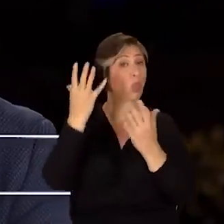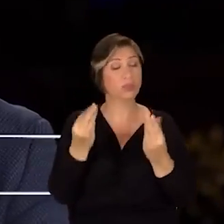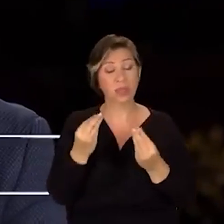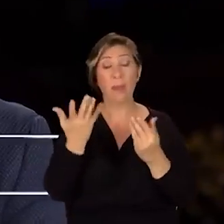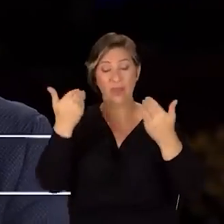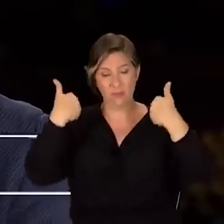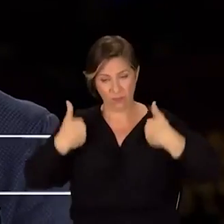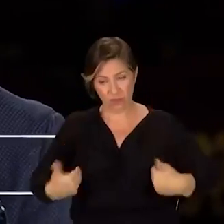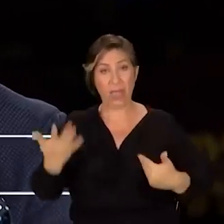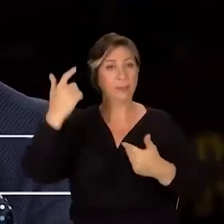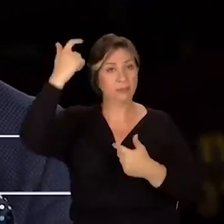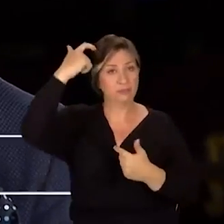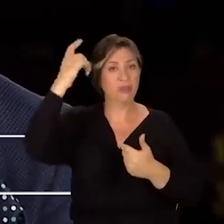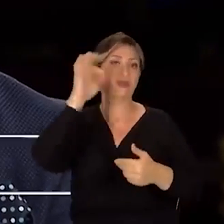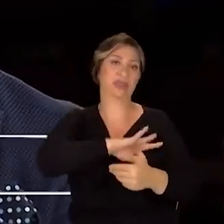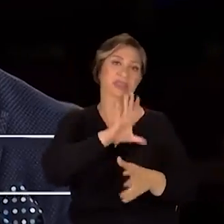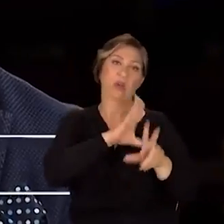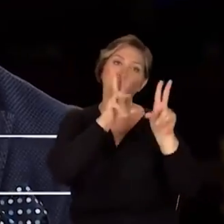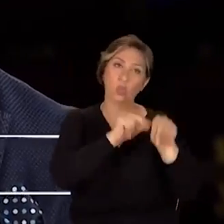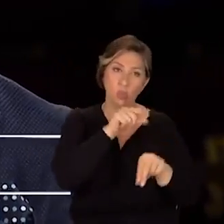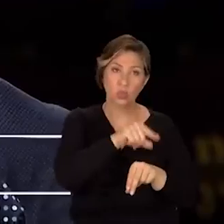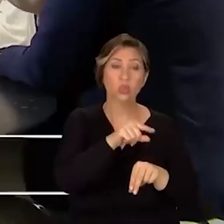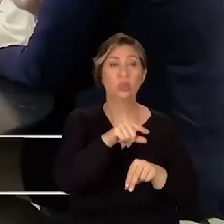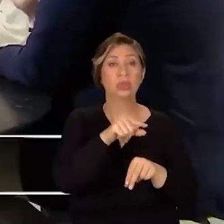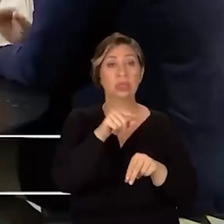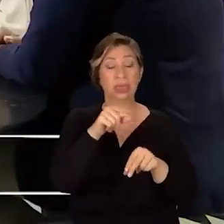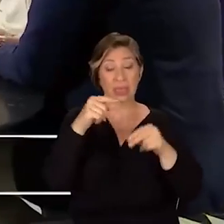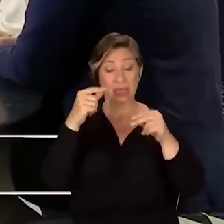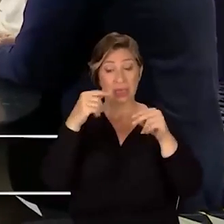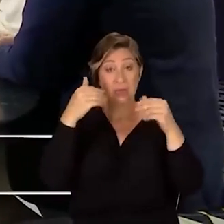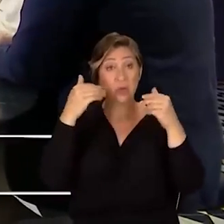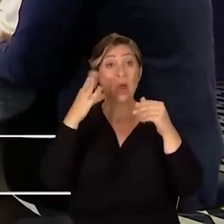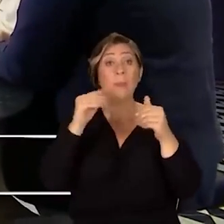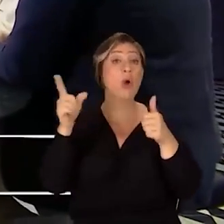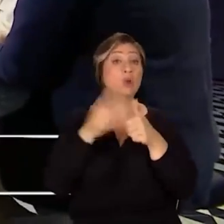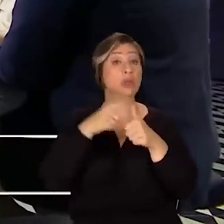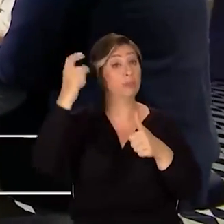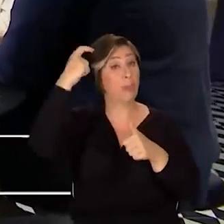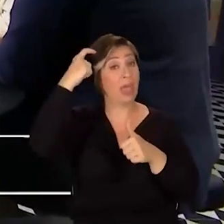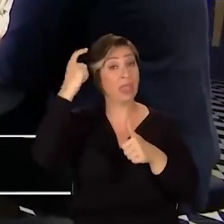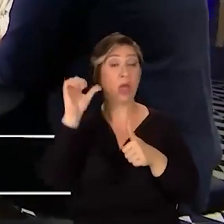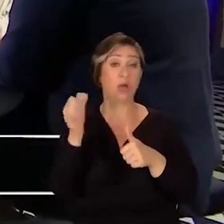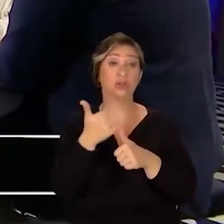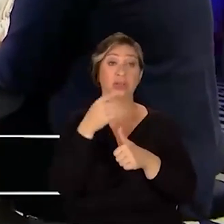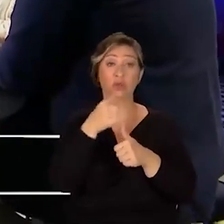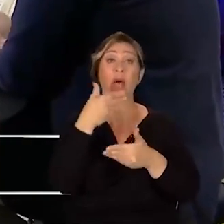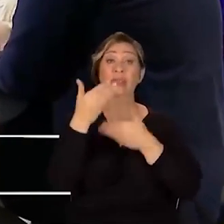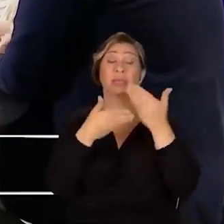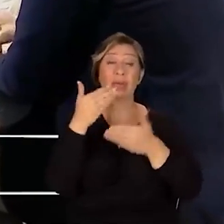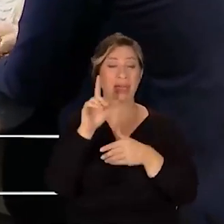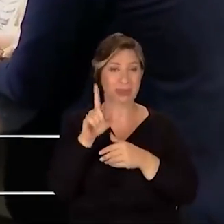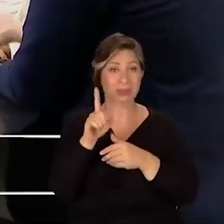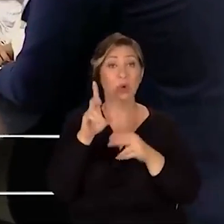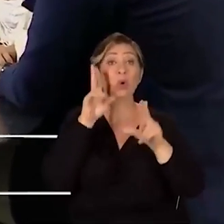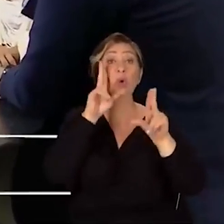fizyolojiye faydası var hem nörolojiye. Ama nörolojiye faydası kesinlikle fizyolojiye faydasından çok öncelikli. Bence. Belki onu bir anlatmak lazım. Hı.